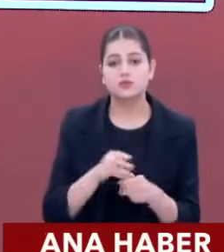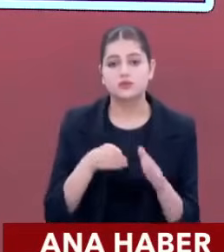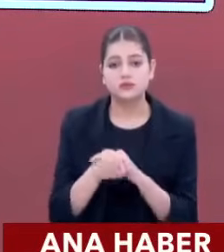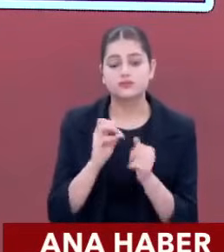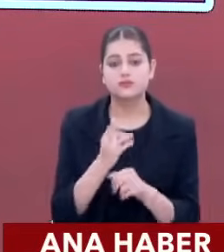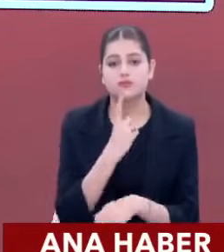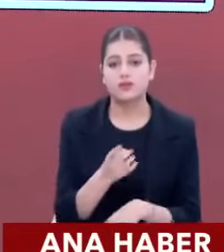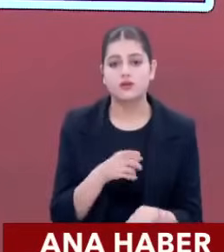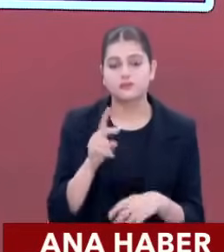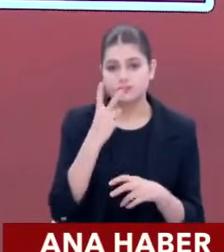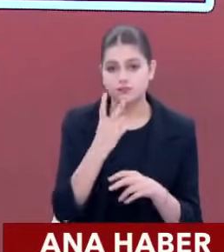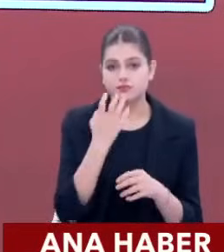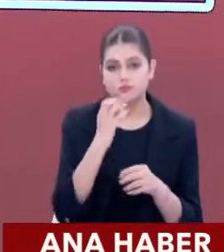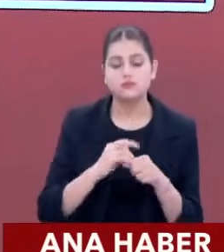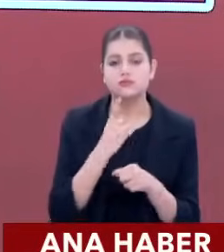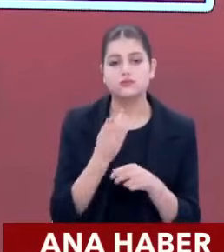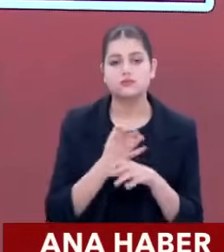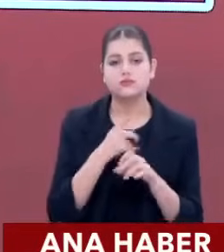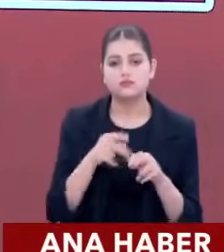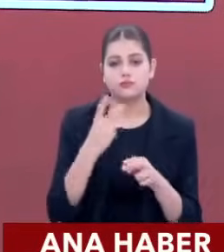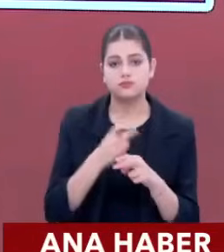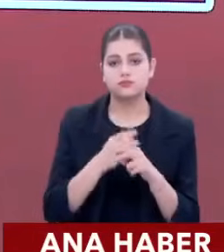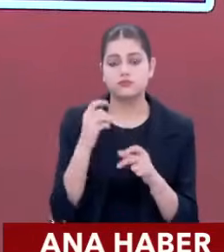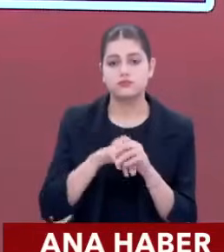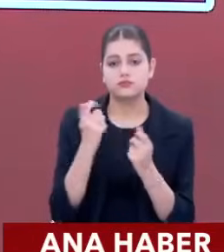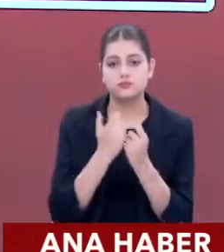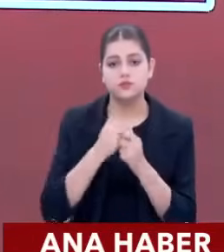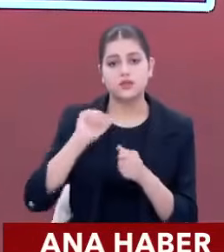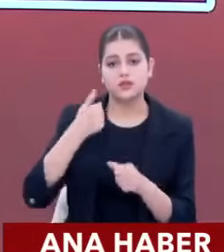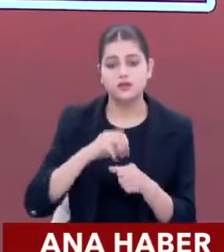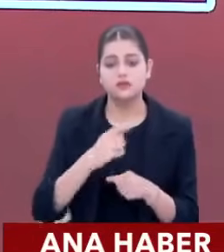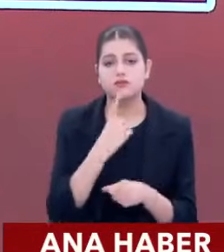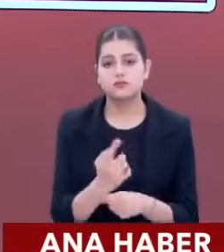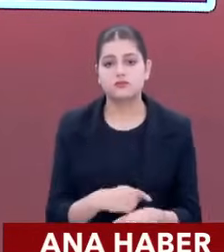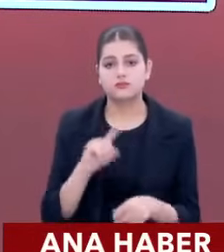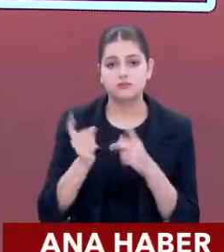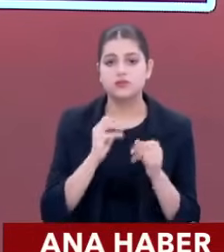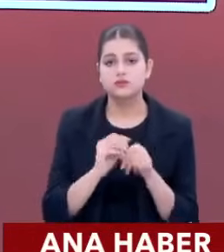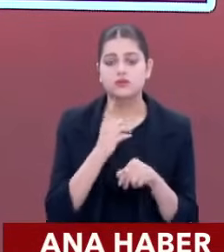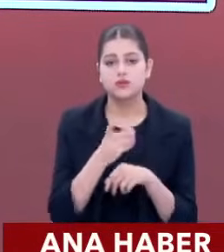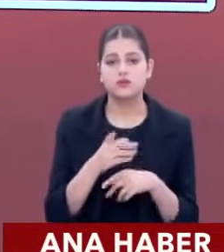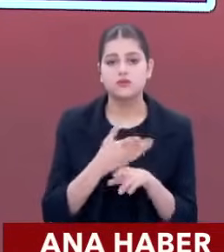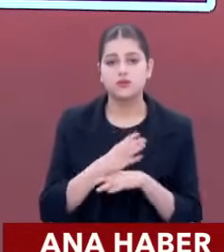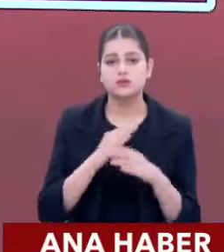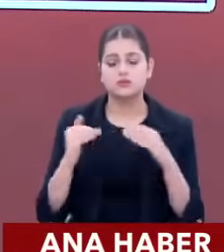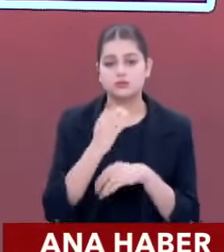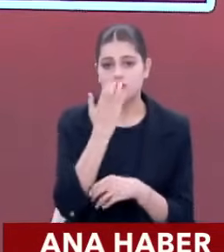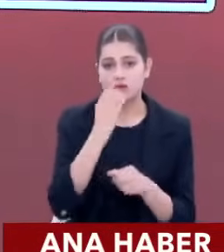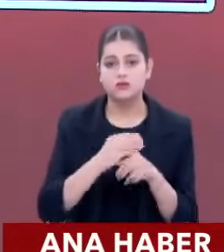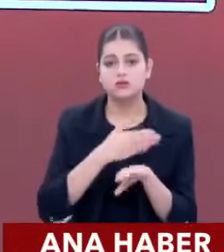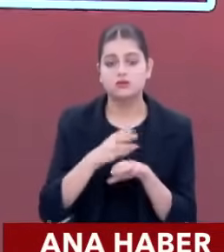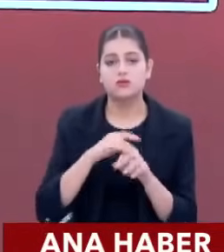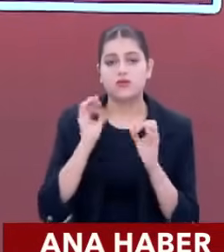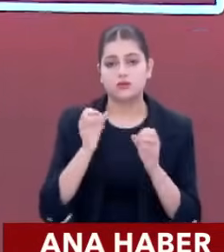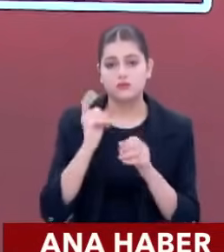yürürlüğe girecek Çünkü bunları da bekleniyor Dolayısıyla bu kritik kabiliyet toplantısının Yarın bir şekilde bayağı bir uzun sürmesi de bekleniyor